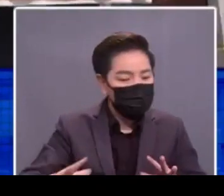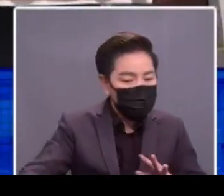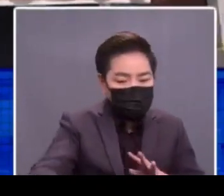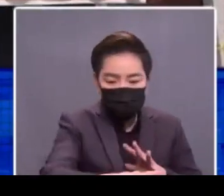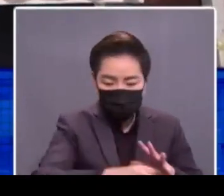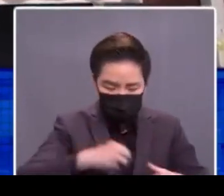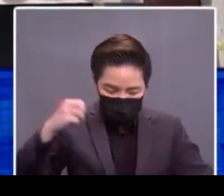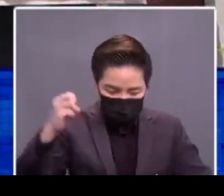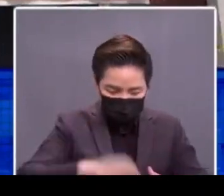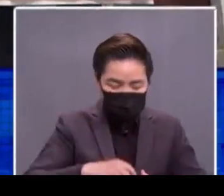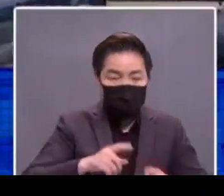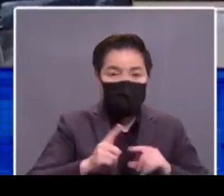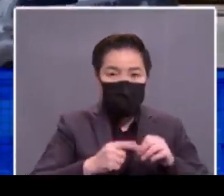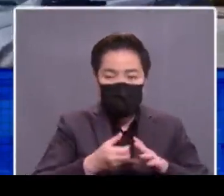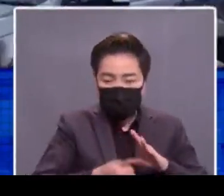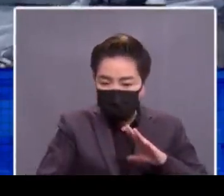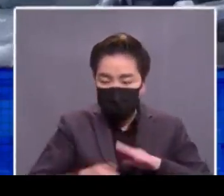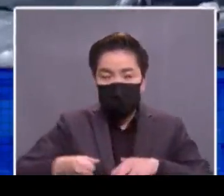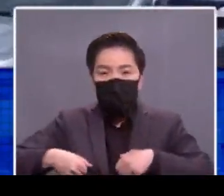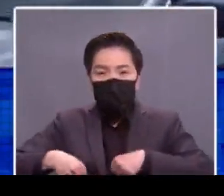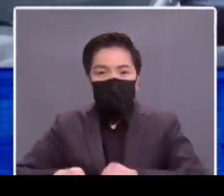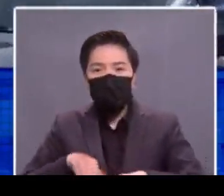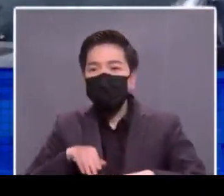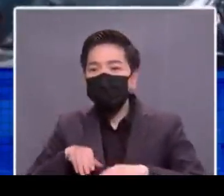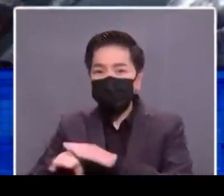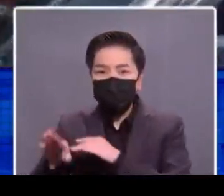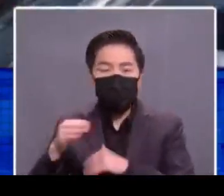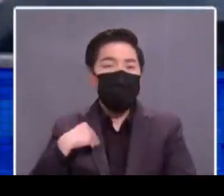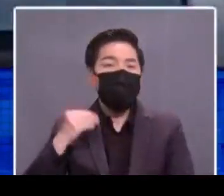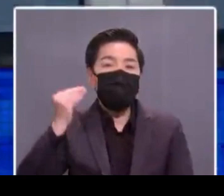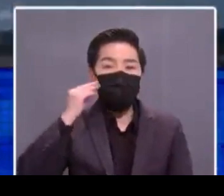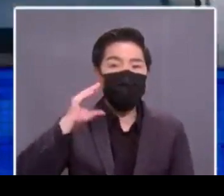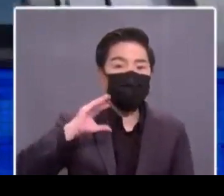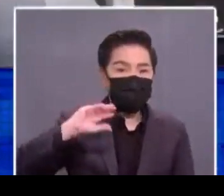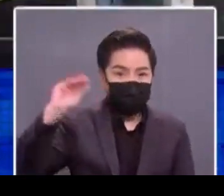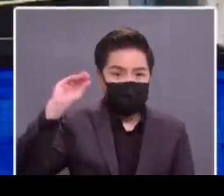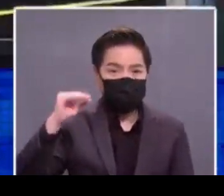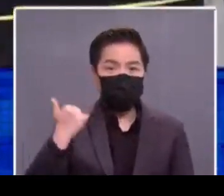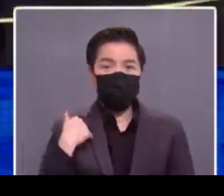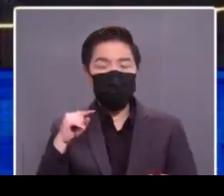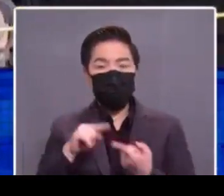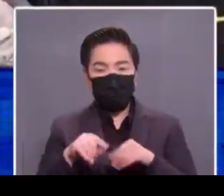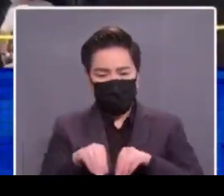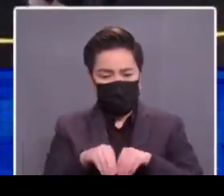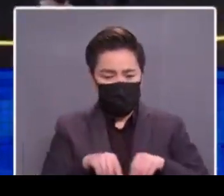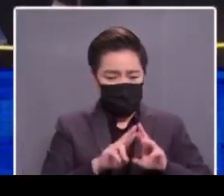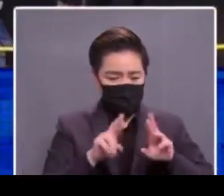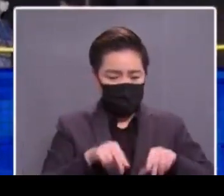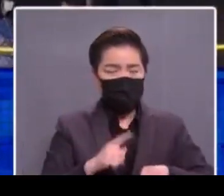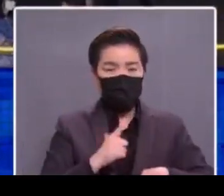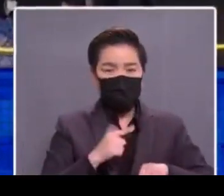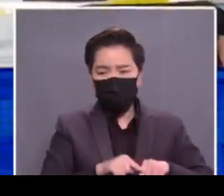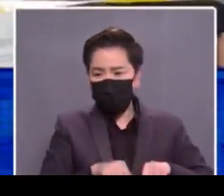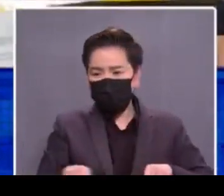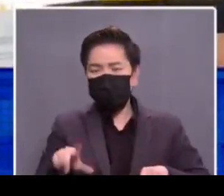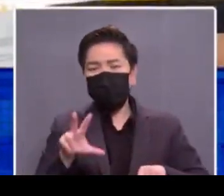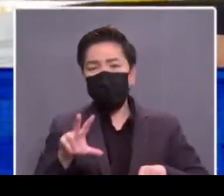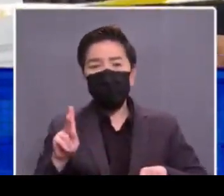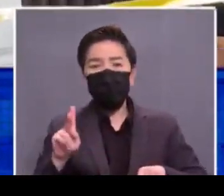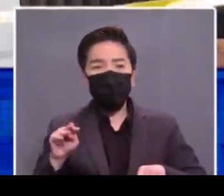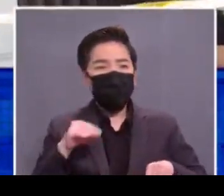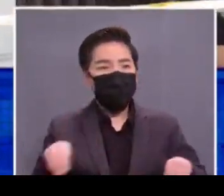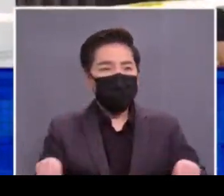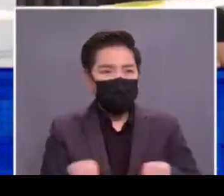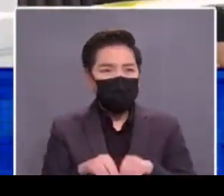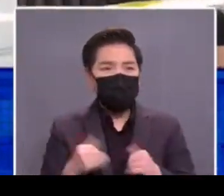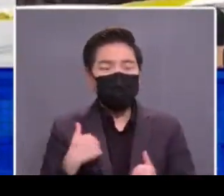ดที่ได้ใส่ถุงพลาสติกหลบหนีด้วยรถจักรยานยนต์กลับไปยังบ้านที่พักอาศัยซึ่งอยู่ห่างจากร้านทองราว3กิโลเมตรเท่านั้นค่ะ